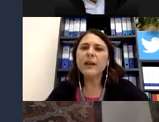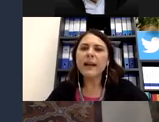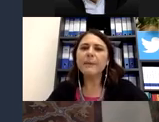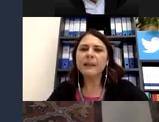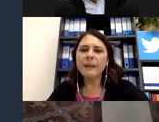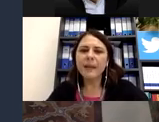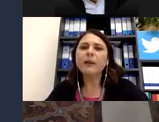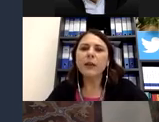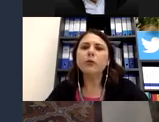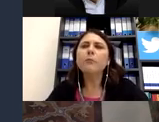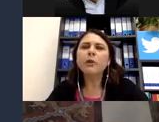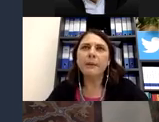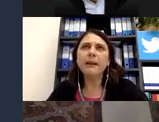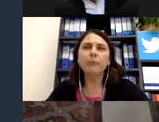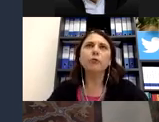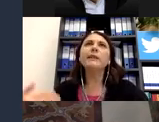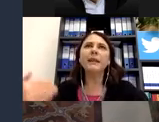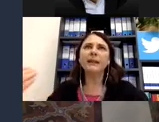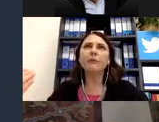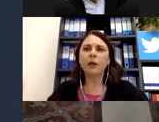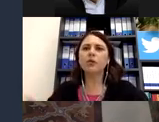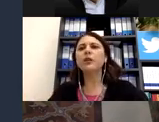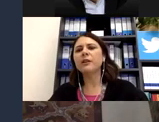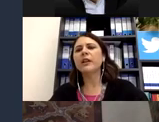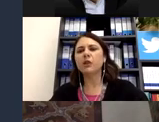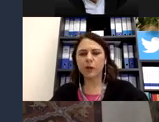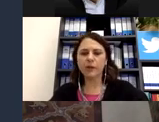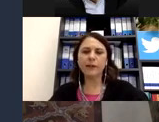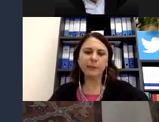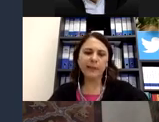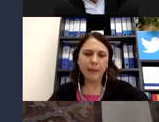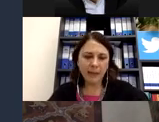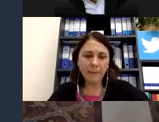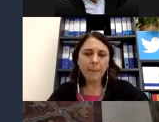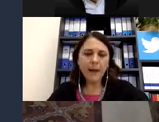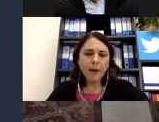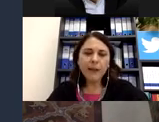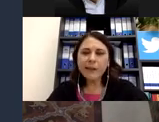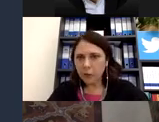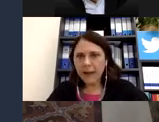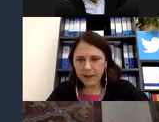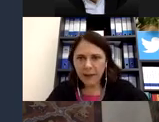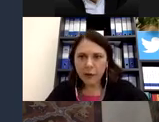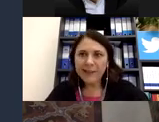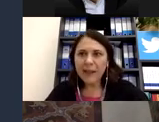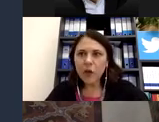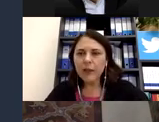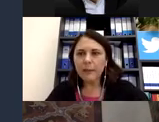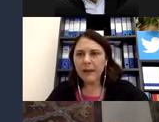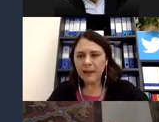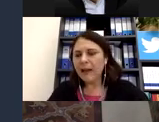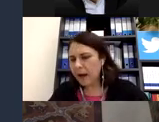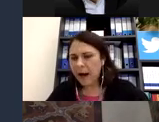reagire alla pandemia adottando comportamenti appunto ispirati a quella loggia di shared responsibility. Questo è dove arriva la nostra